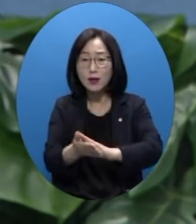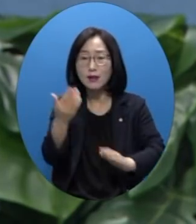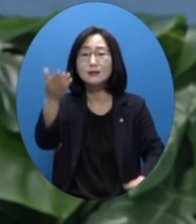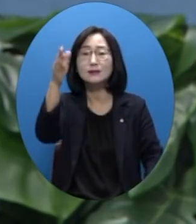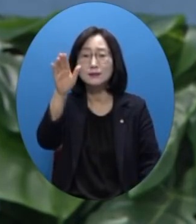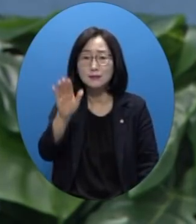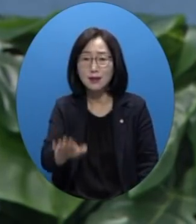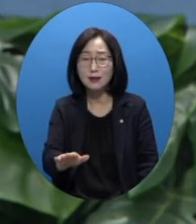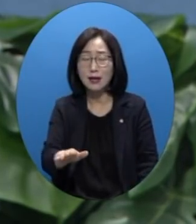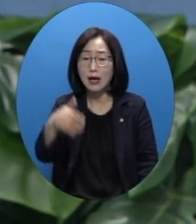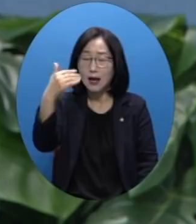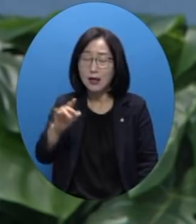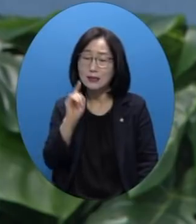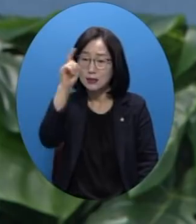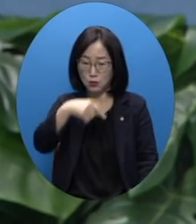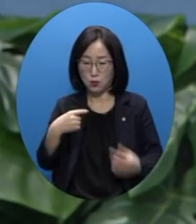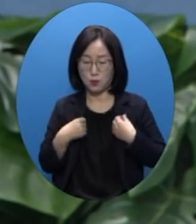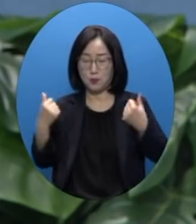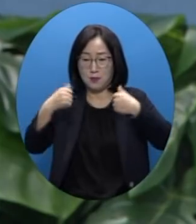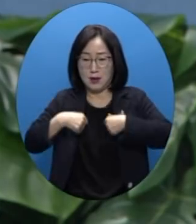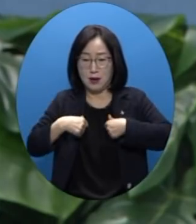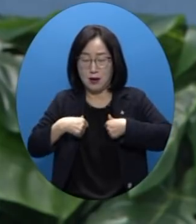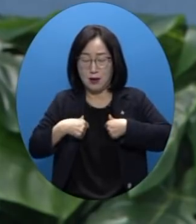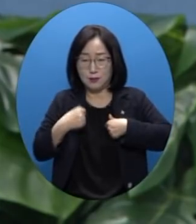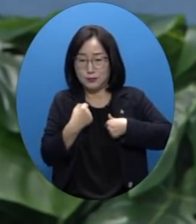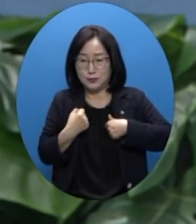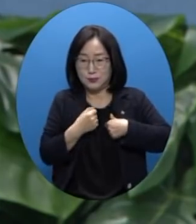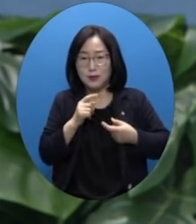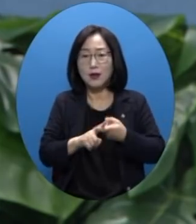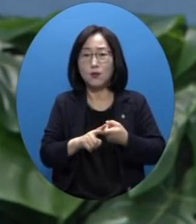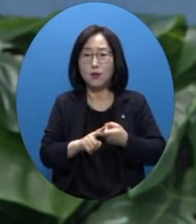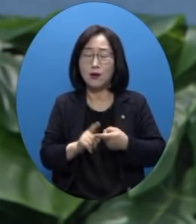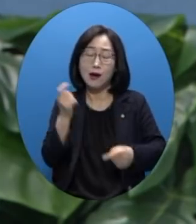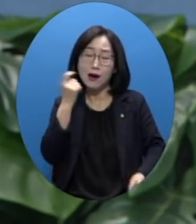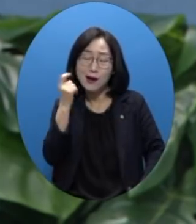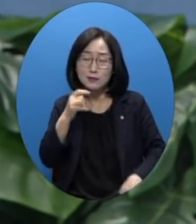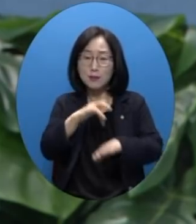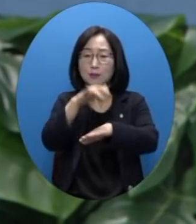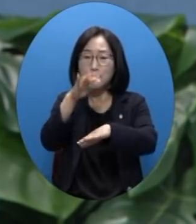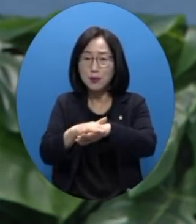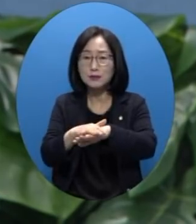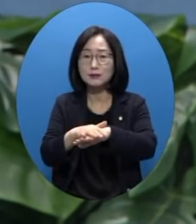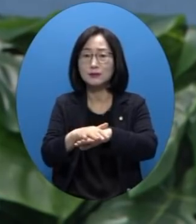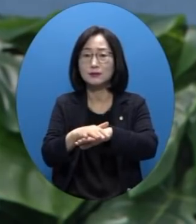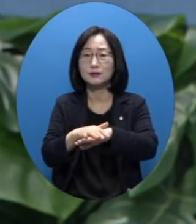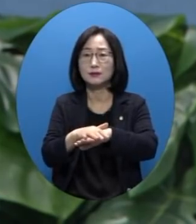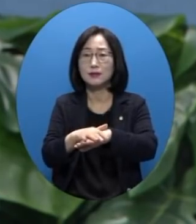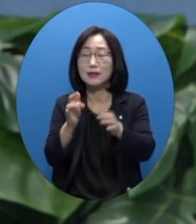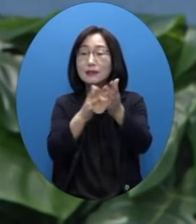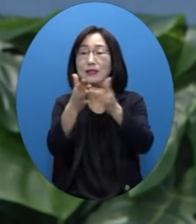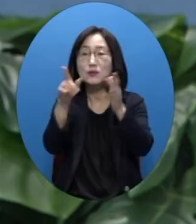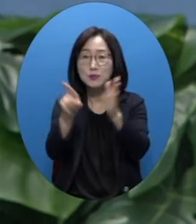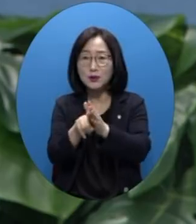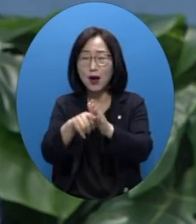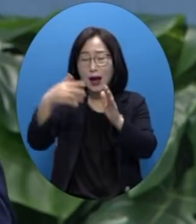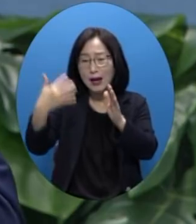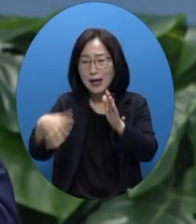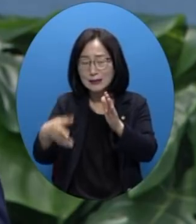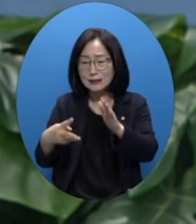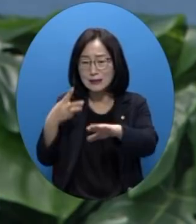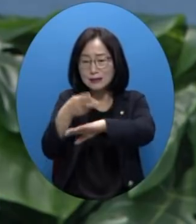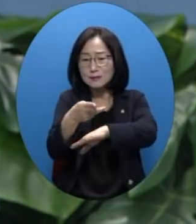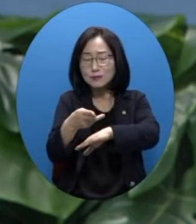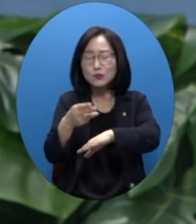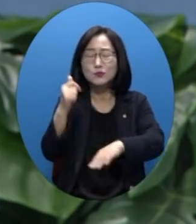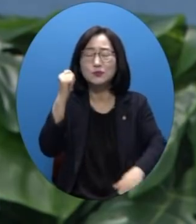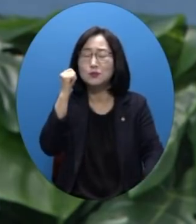되었는데도 아직 더러운 옷을 입고 사는 사람이 있습니다. 늘 거짓말하는 습관을 갖고 있던 사람이 예수 믿는데도 아직도